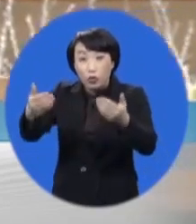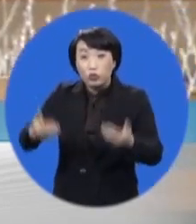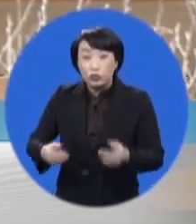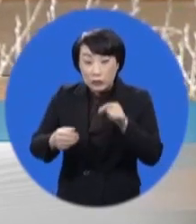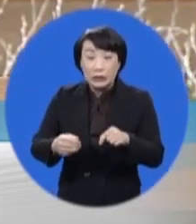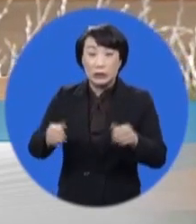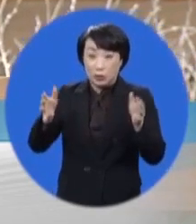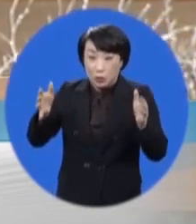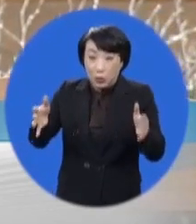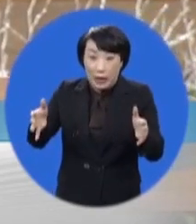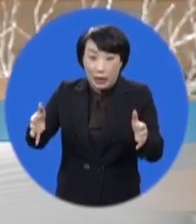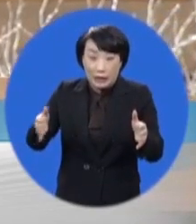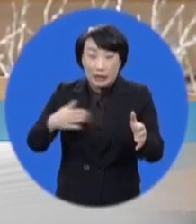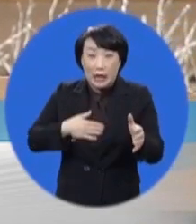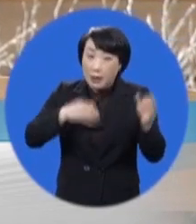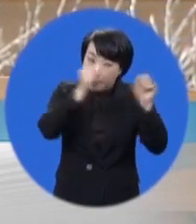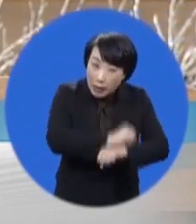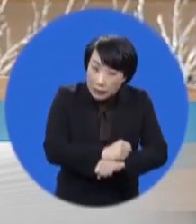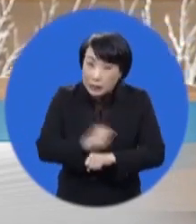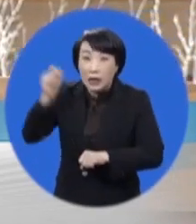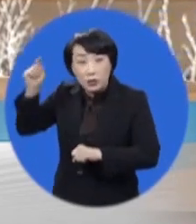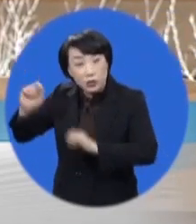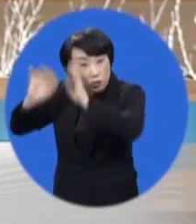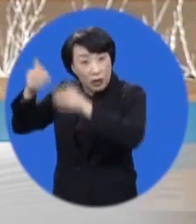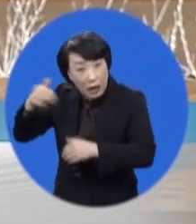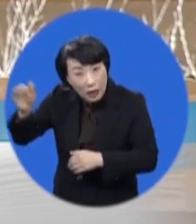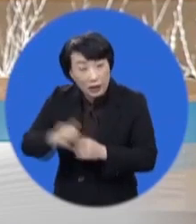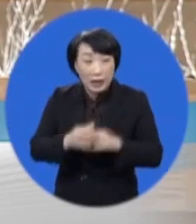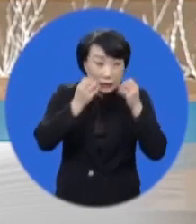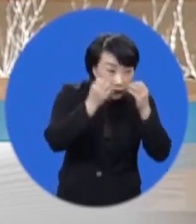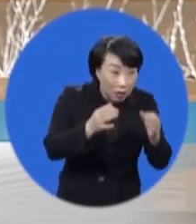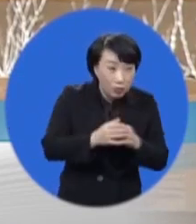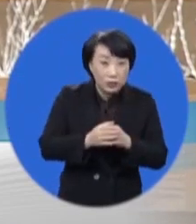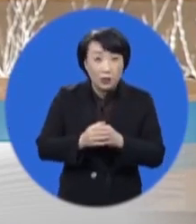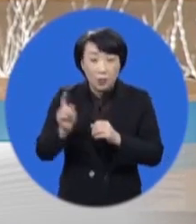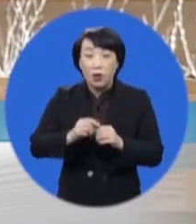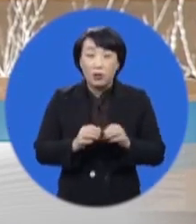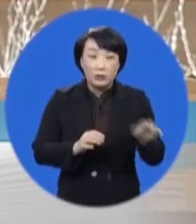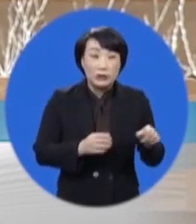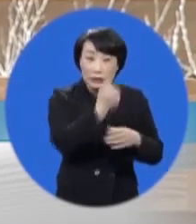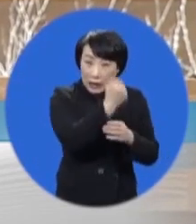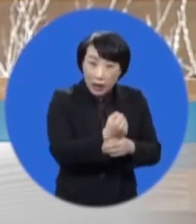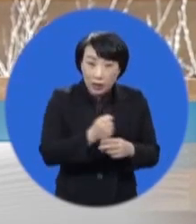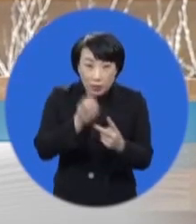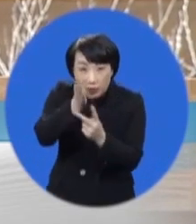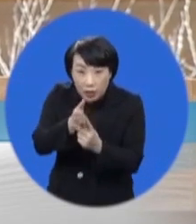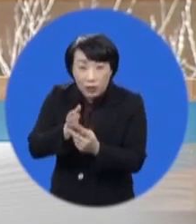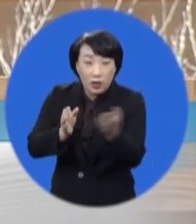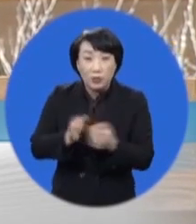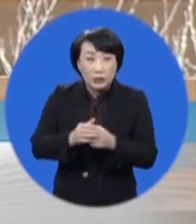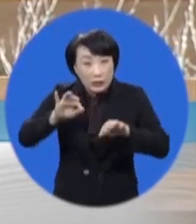그 속에서 망하느냐 흥하느냐, 새것이냐 아니면 낡아져 가느냐 하는